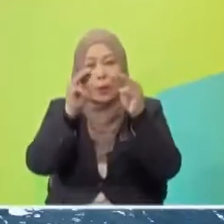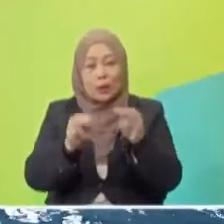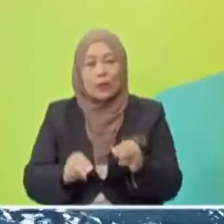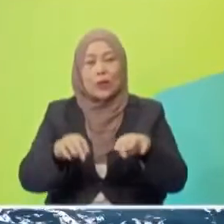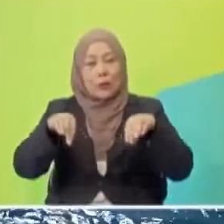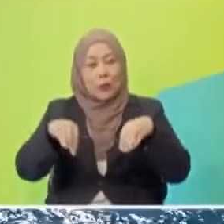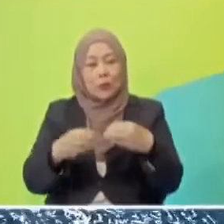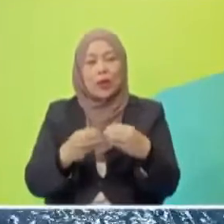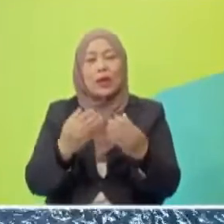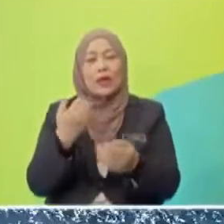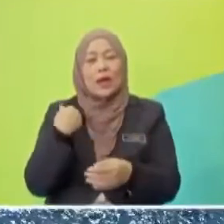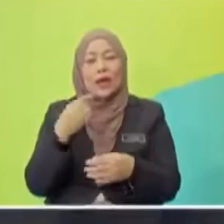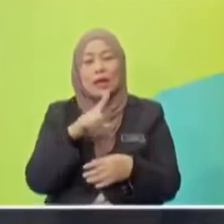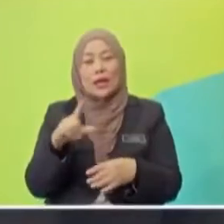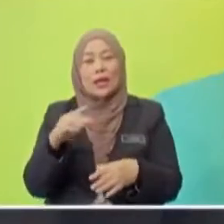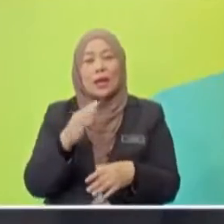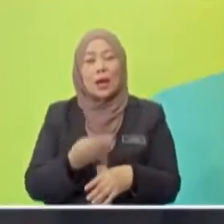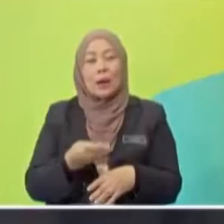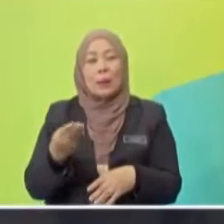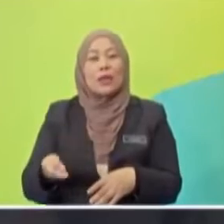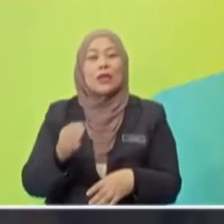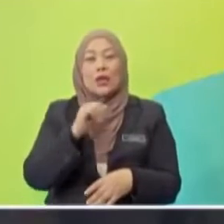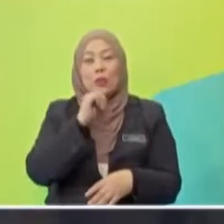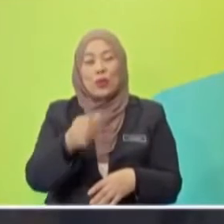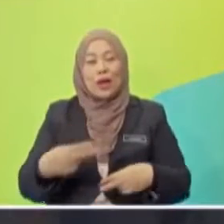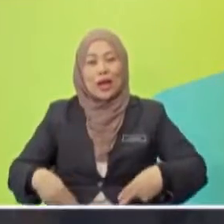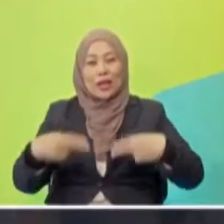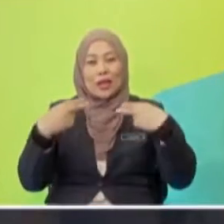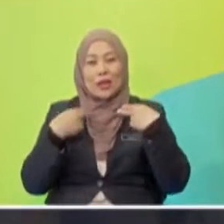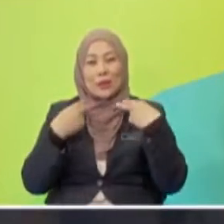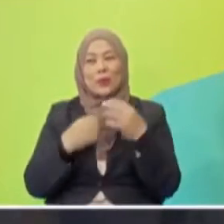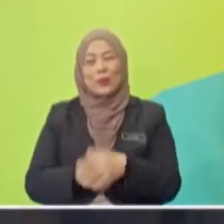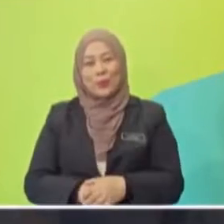bukan hidup oke sekarang di bulan maksudnya